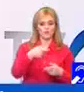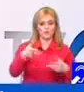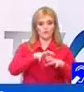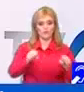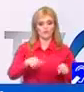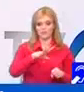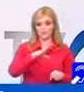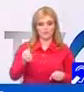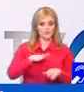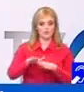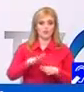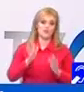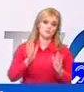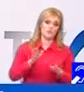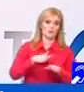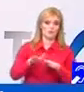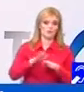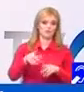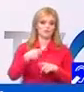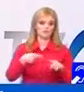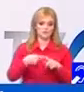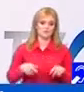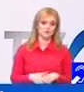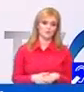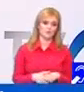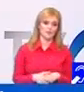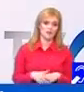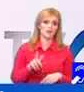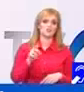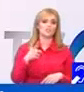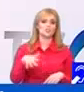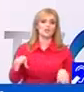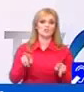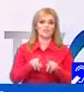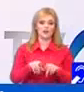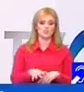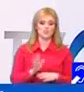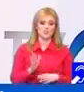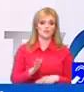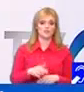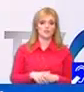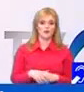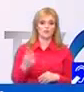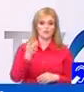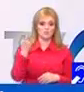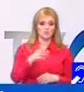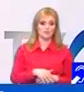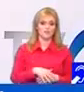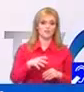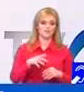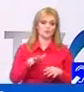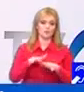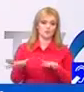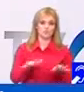fost implementate sau au fost implementate, dar cu rezerve. De ce face guvernarea un pas înainte și doi înapoi în procesul de dezvoltare a